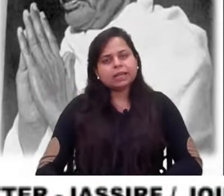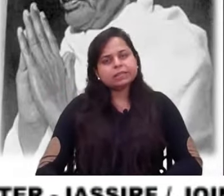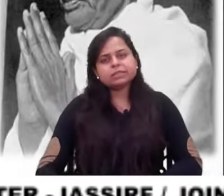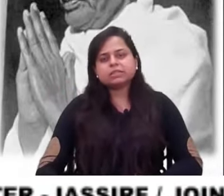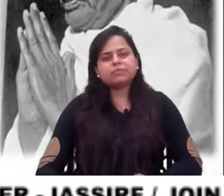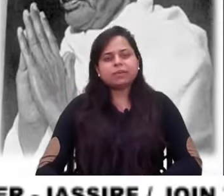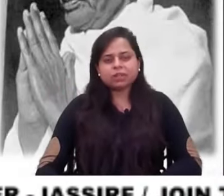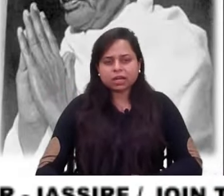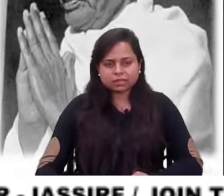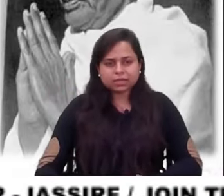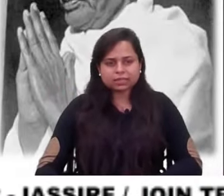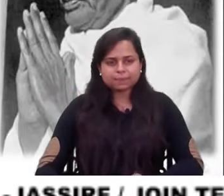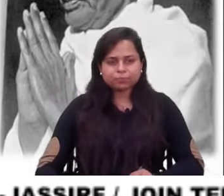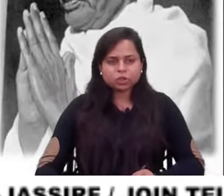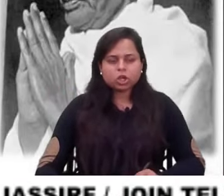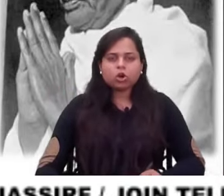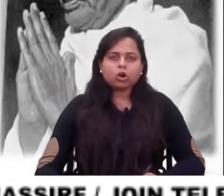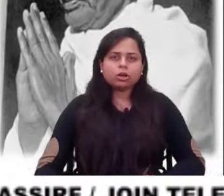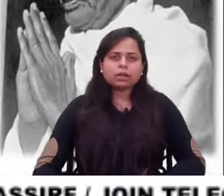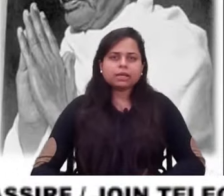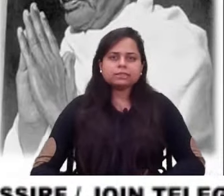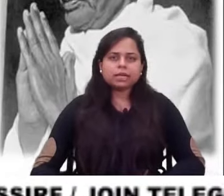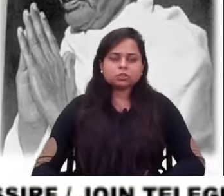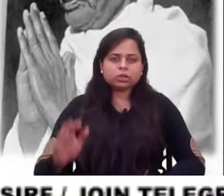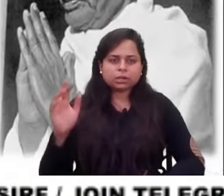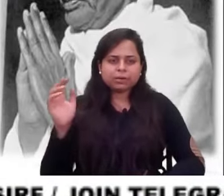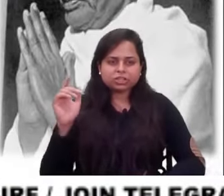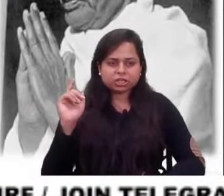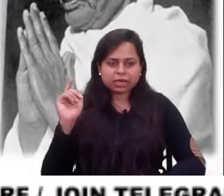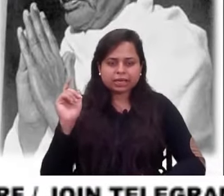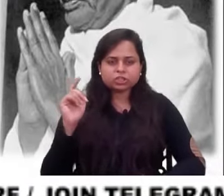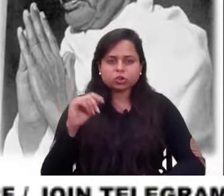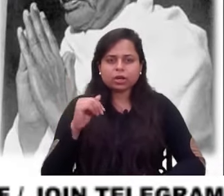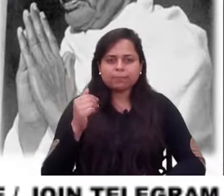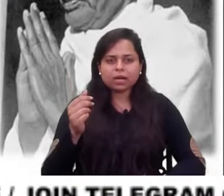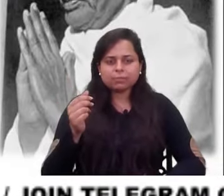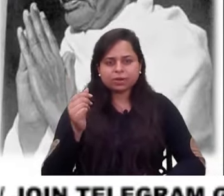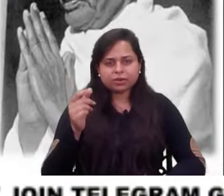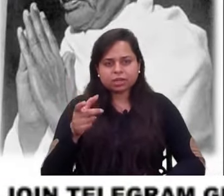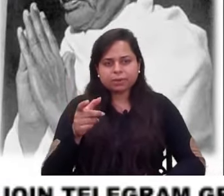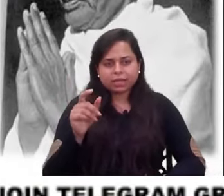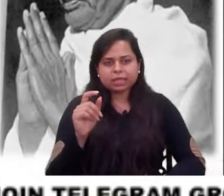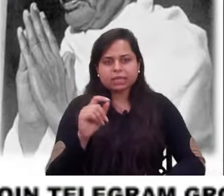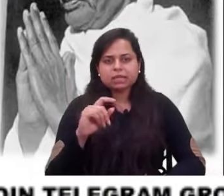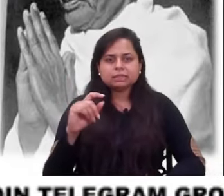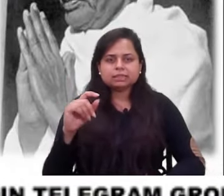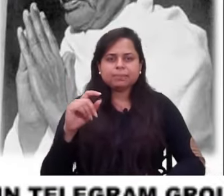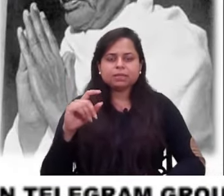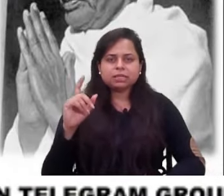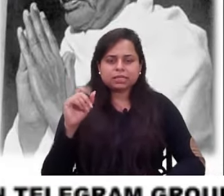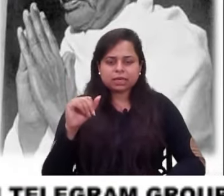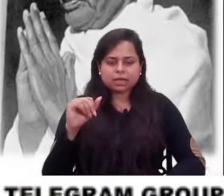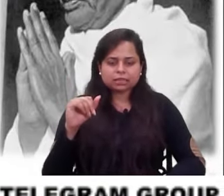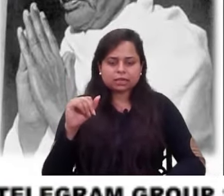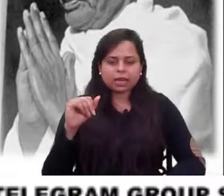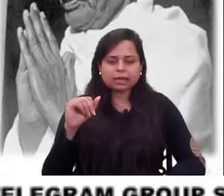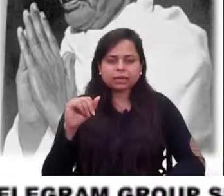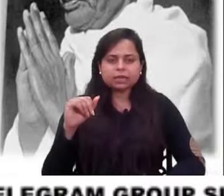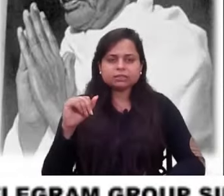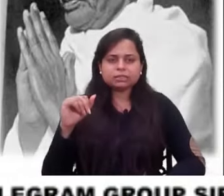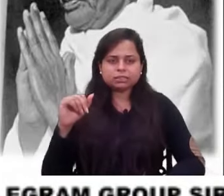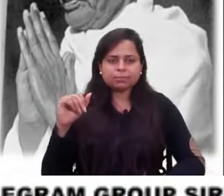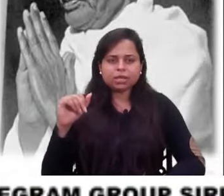9869 और ज्वाइंट पार्लियामेंट्री कमेटी की ओर से किया गया